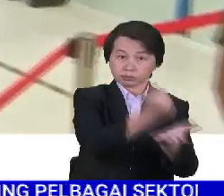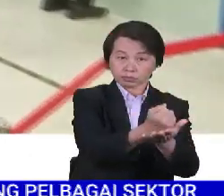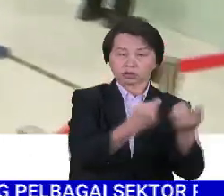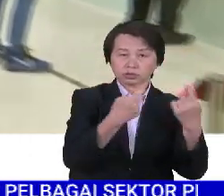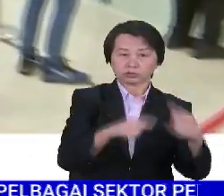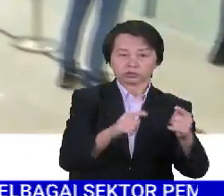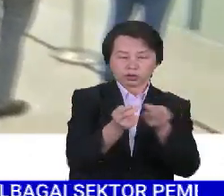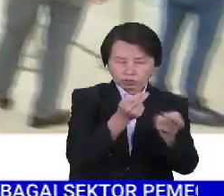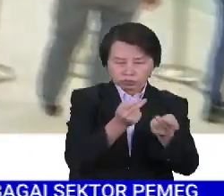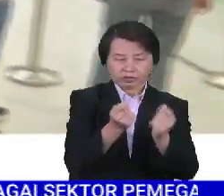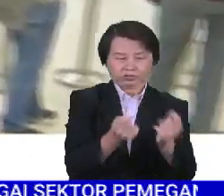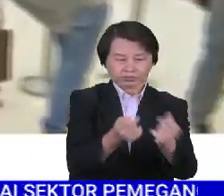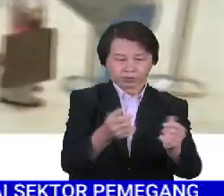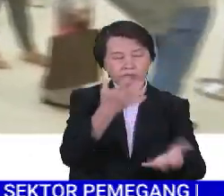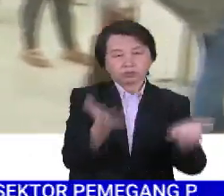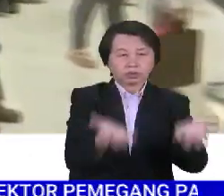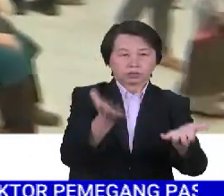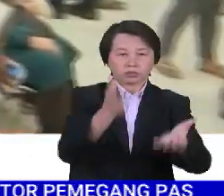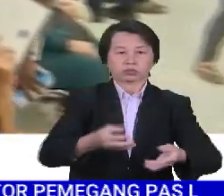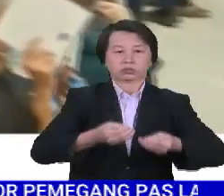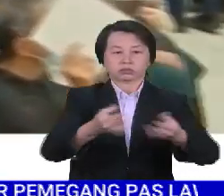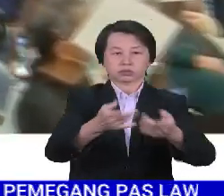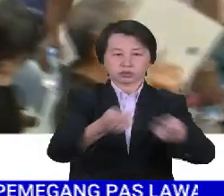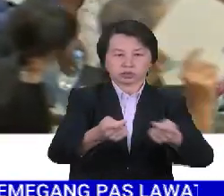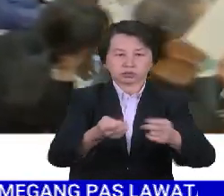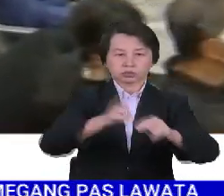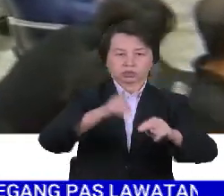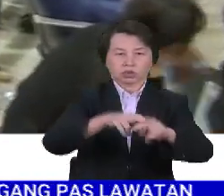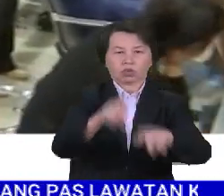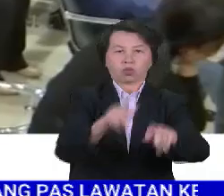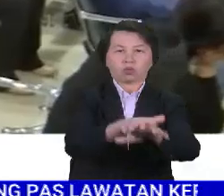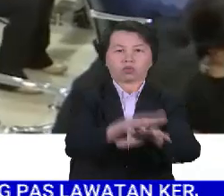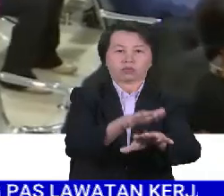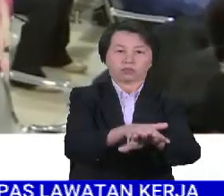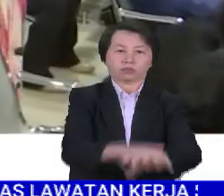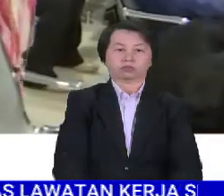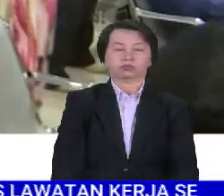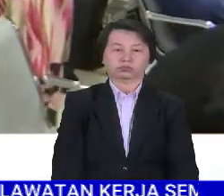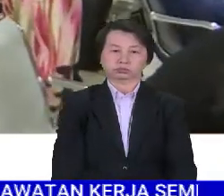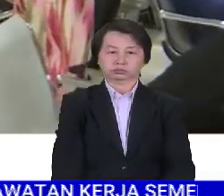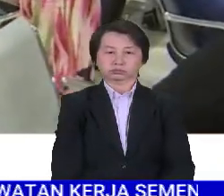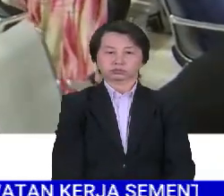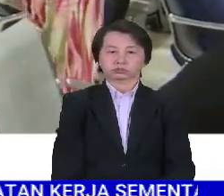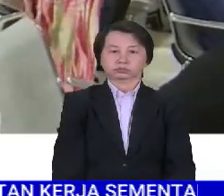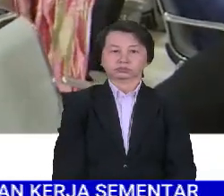sedang berusaha sesegera mungkin bagi menangani peningkatan tersebut.